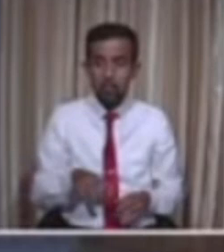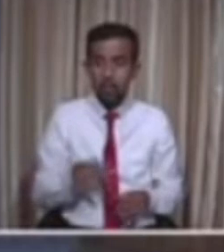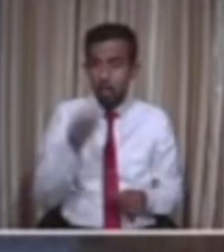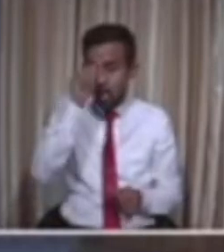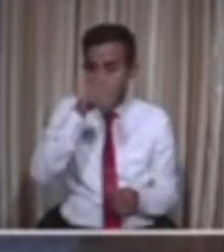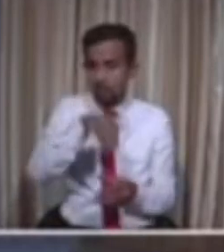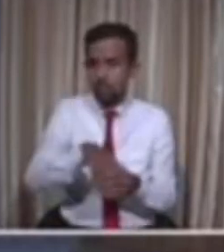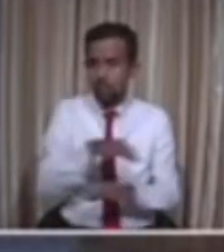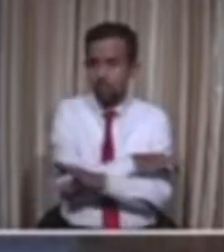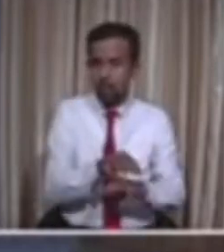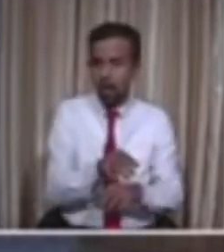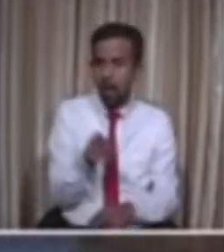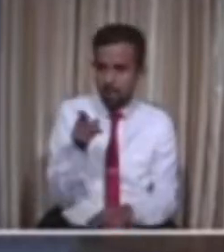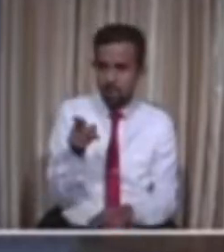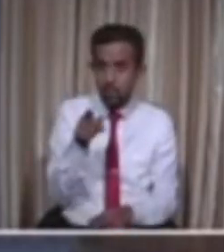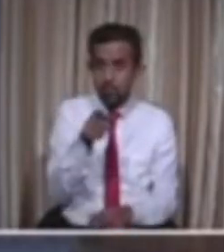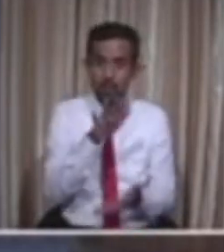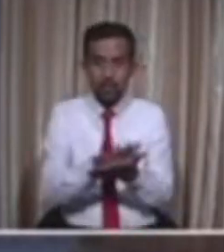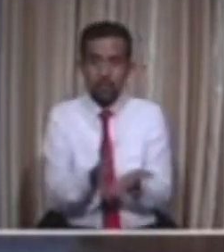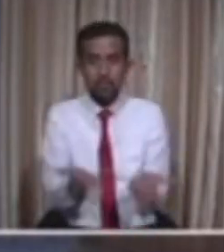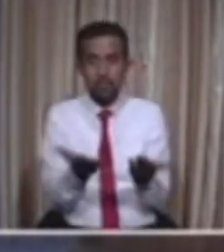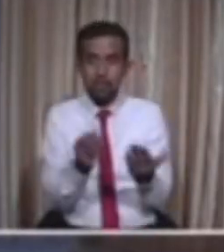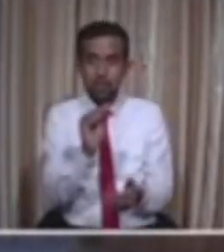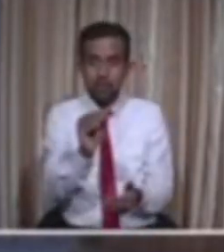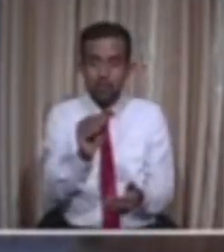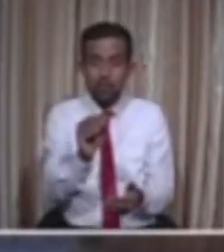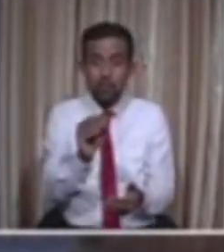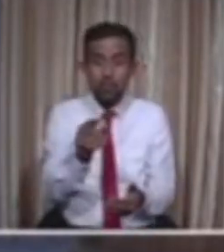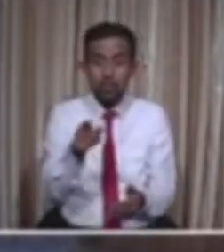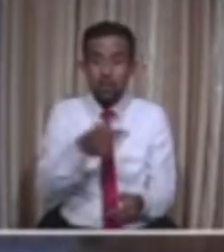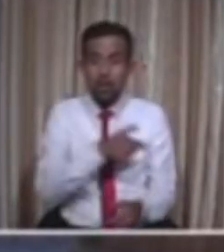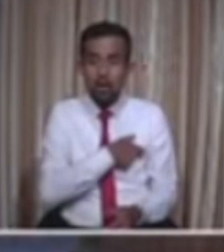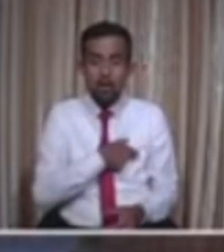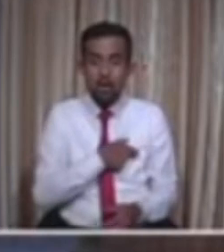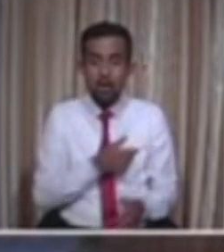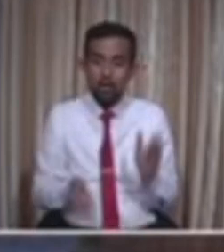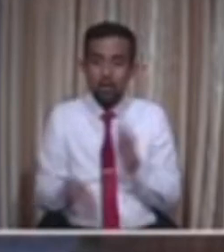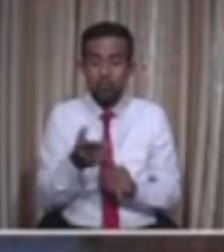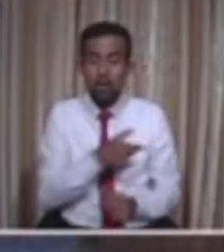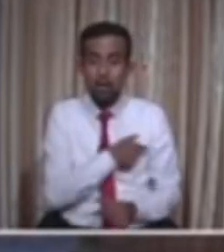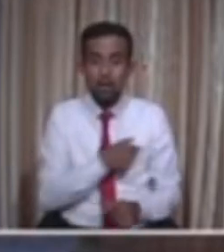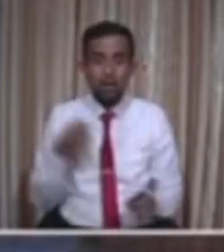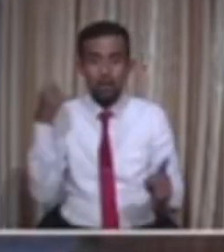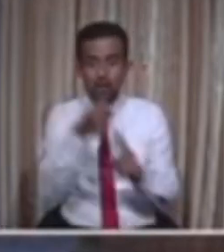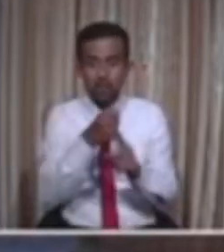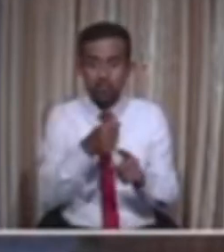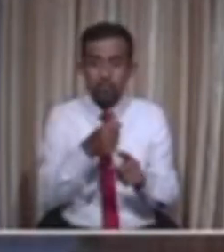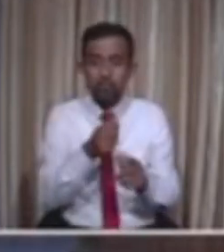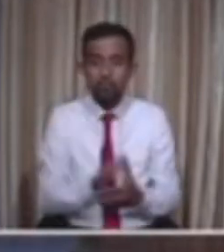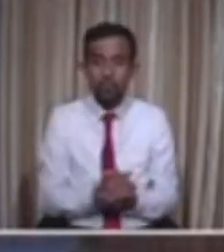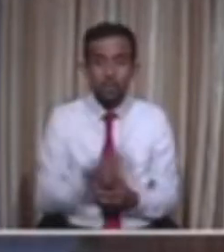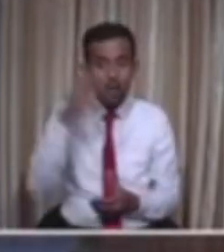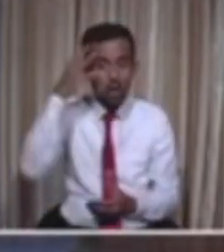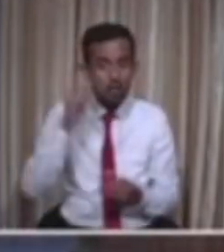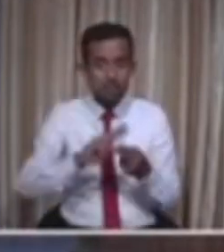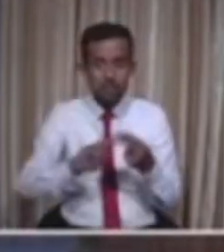kumantrenia. Obatumala satu dua nama lang sama je. Obatumala ke naik ya, arah galat lagi. Ham obatumala ke naik ya, da pahar tu nakar. Amatak keran